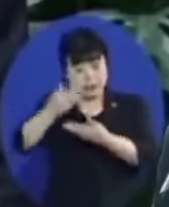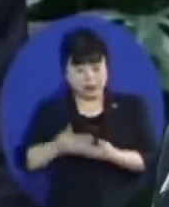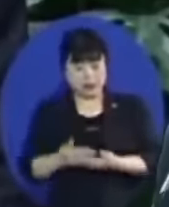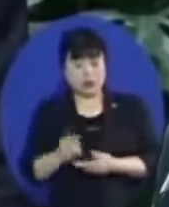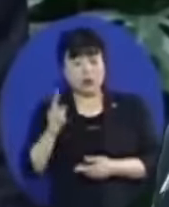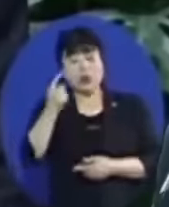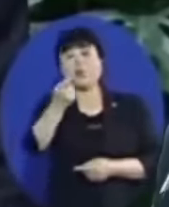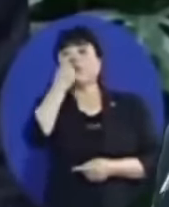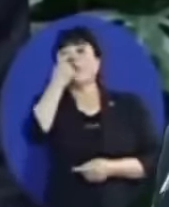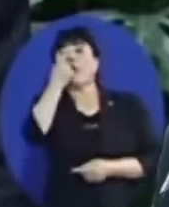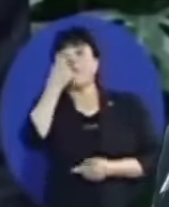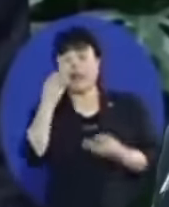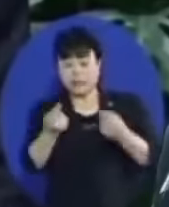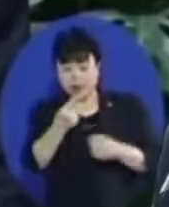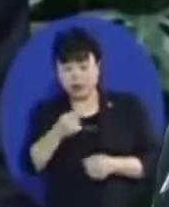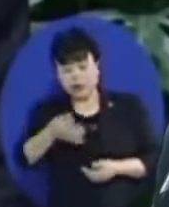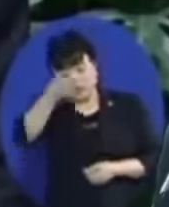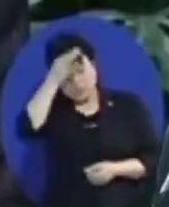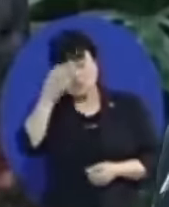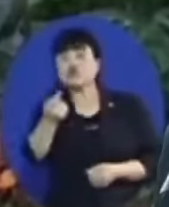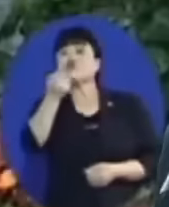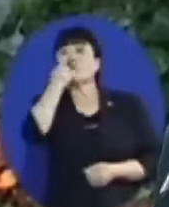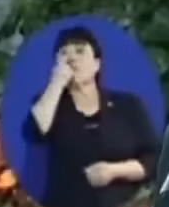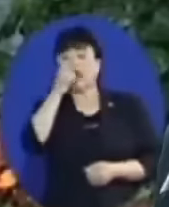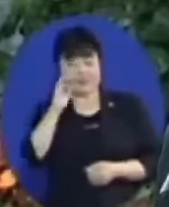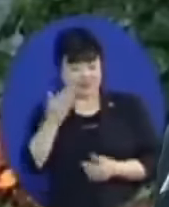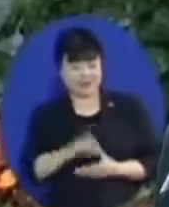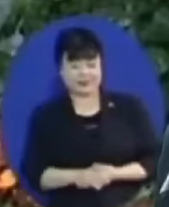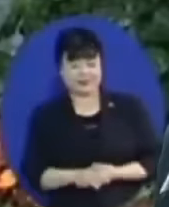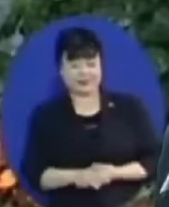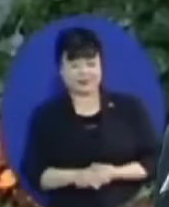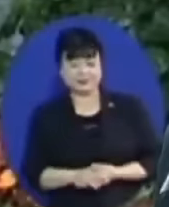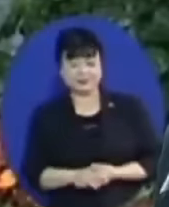높은 교육을 받고 기술 향상을 시켜야 되는 것입니다.